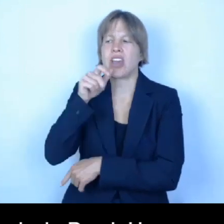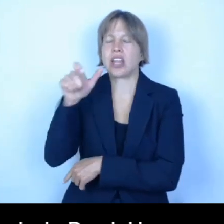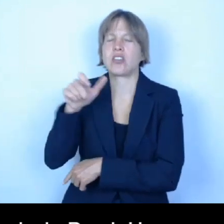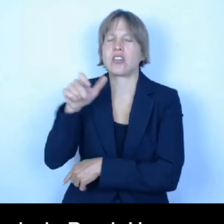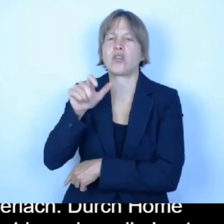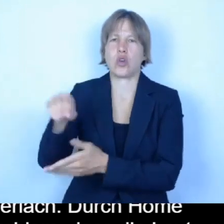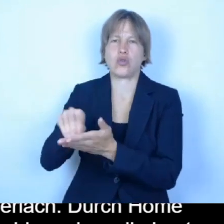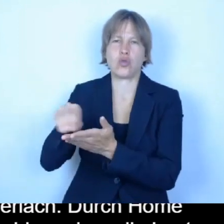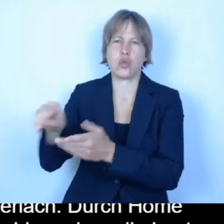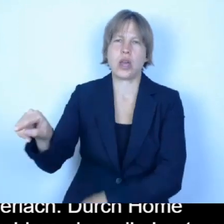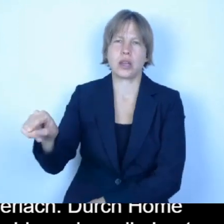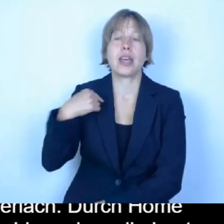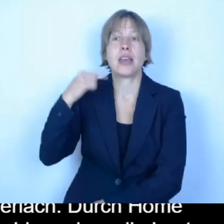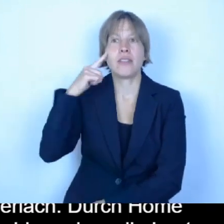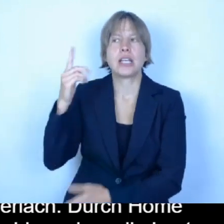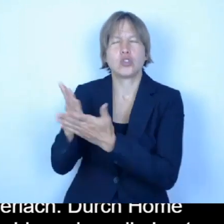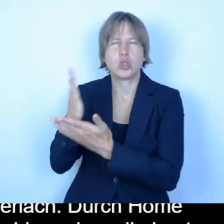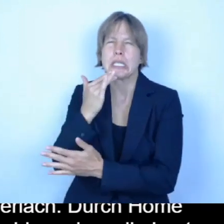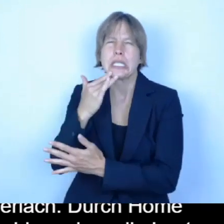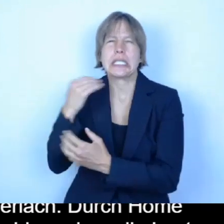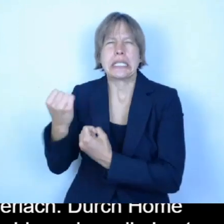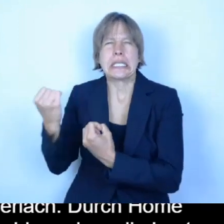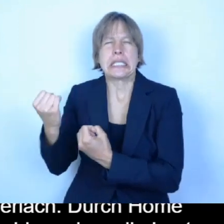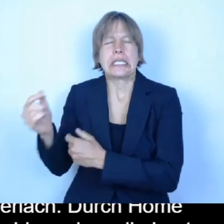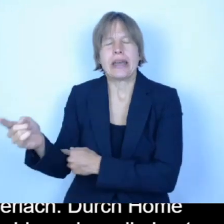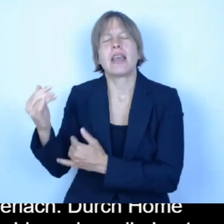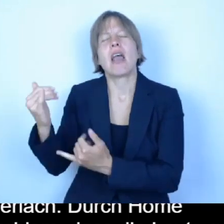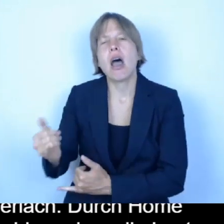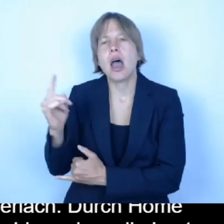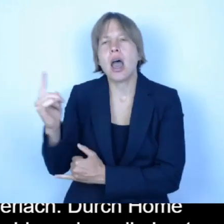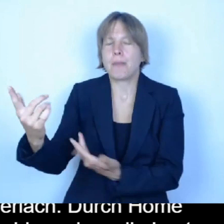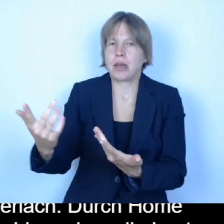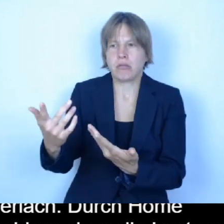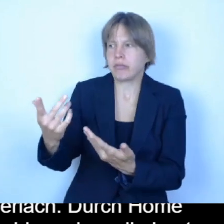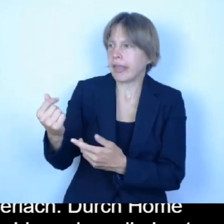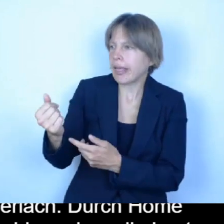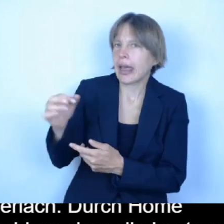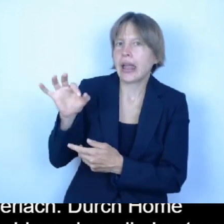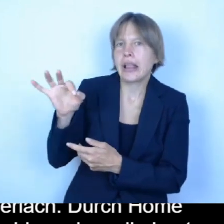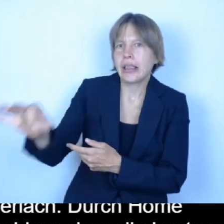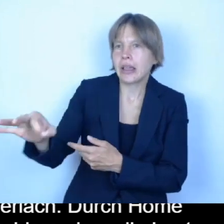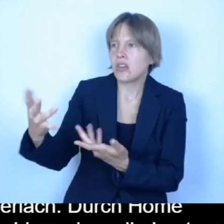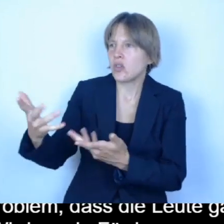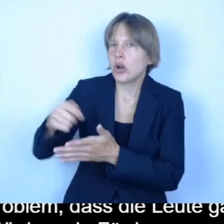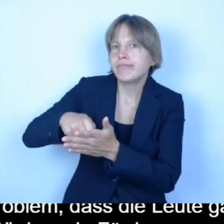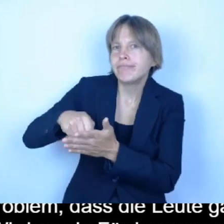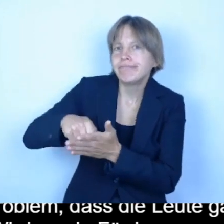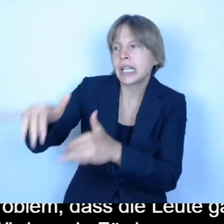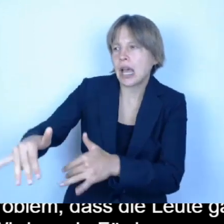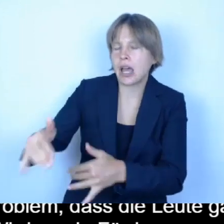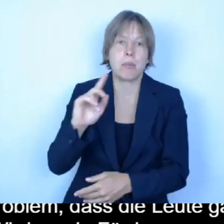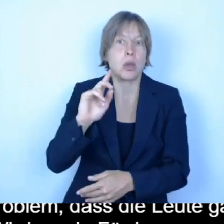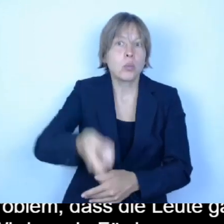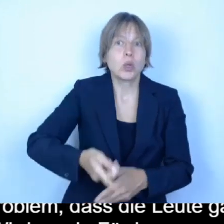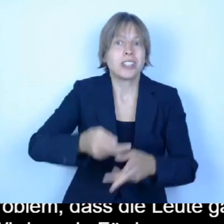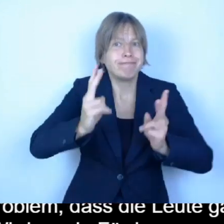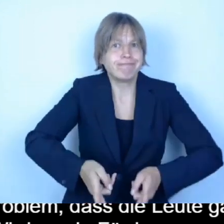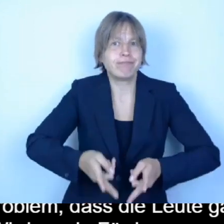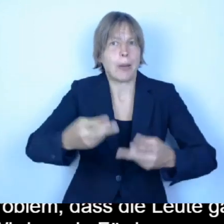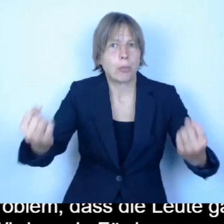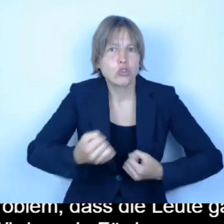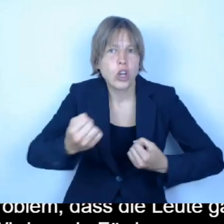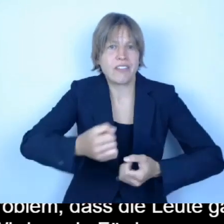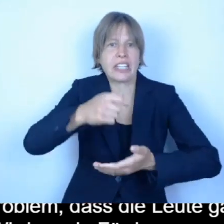Die Geräte müssen beschafft werden, dass eben auch genügend zur Verfügung stehen. Der Kultusminister Piazzolo hat gestern verkündet,